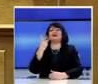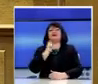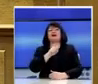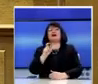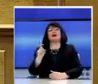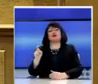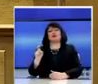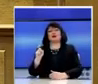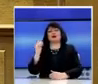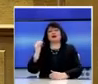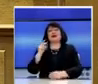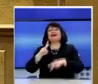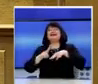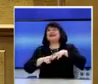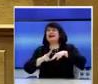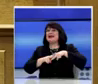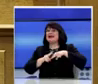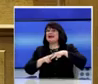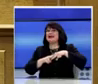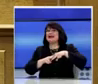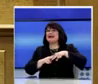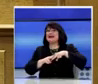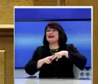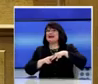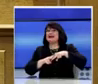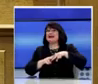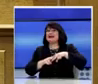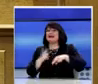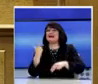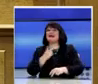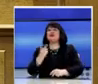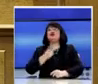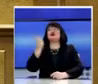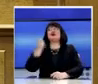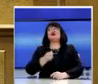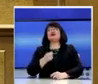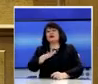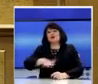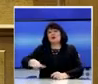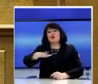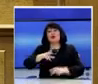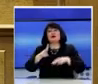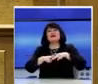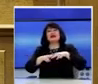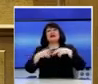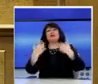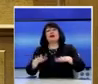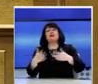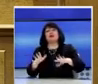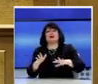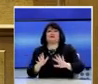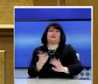εκατομμύρια λιγότερο πληθυσμό, το Ισραήλ, έχει εμβολιάσει το 22% του συνολικού πληθυσμού.